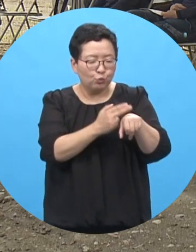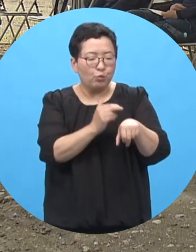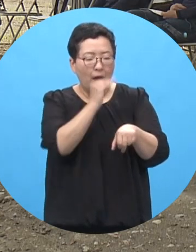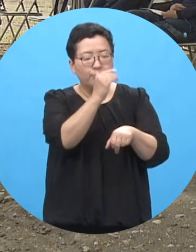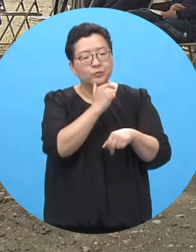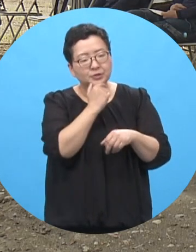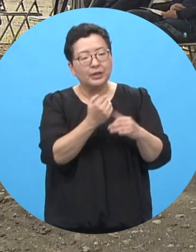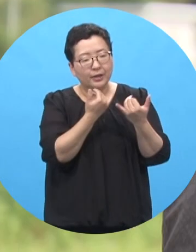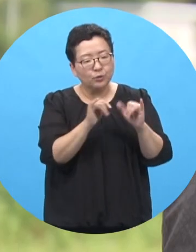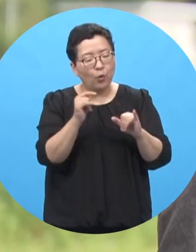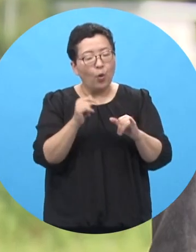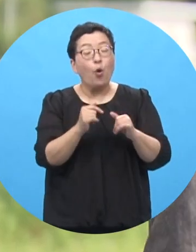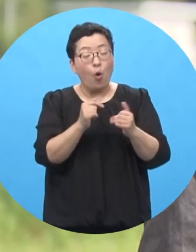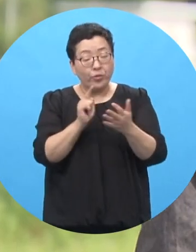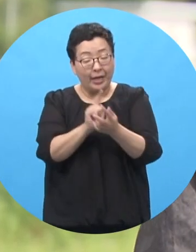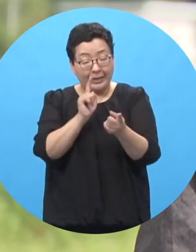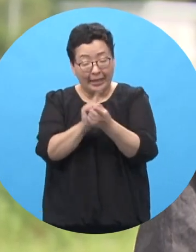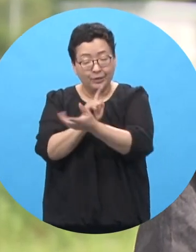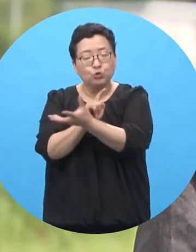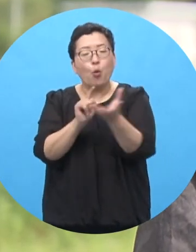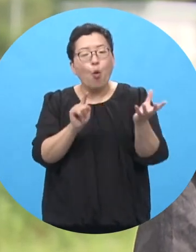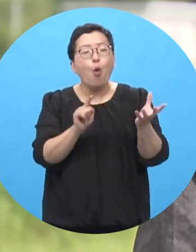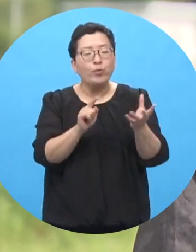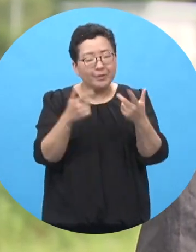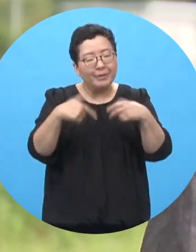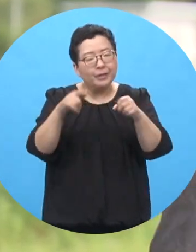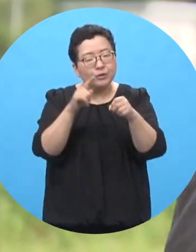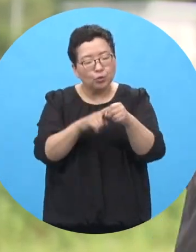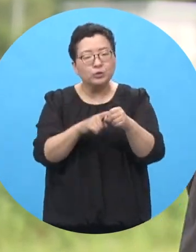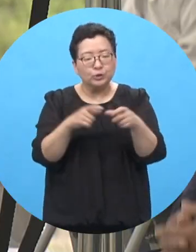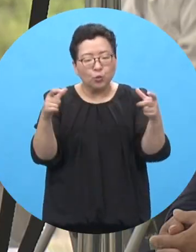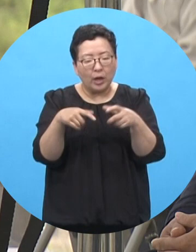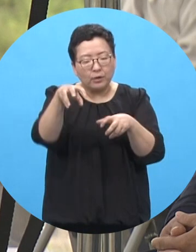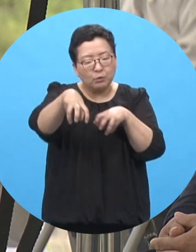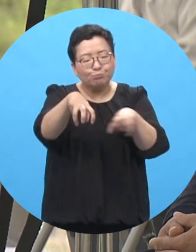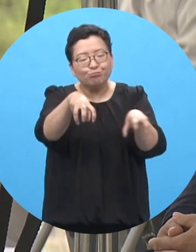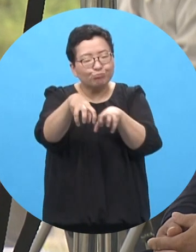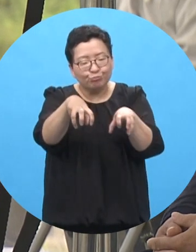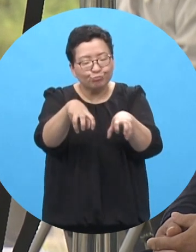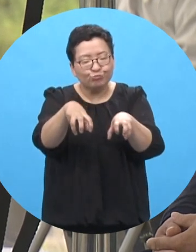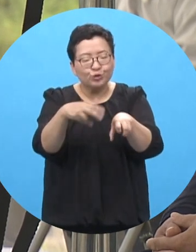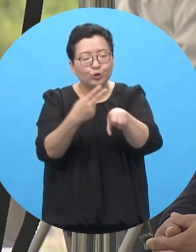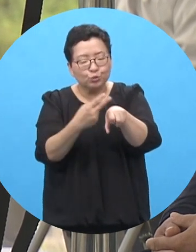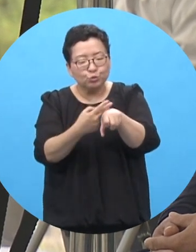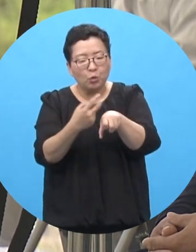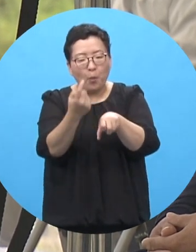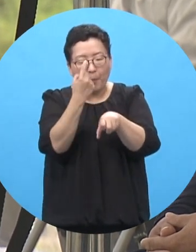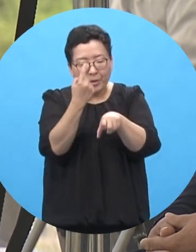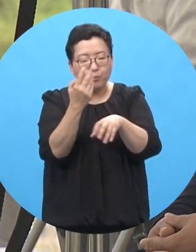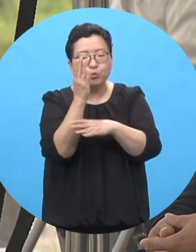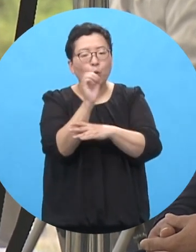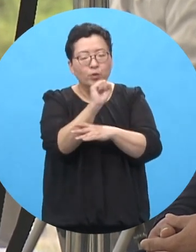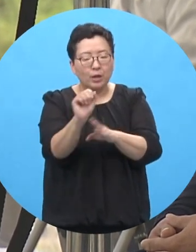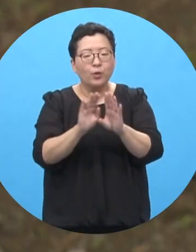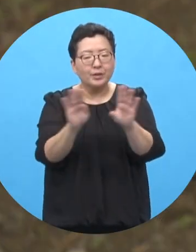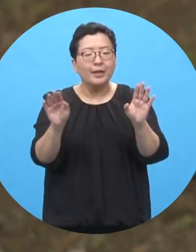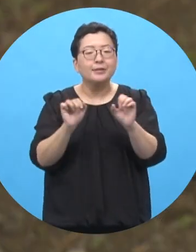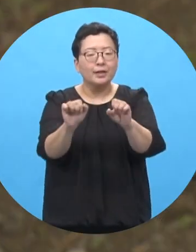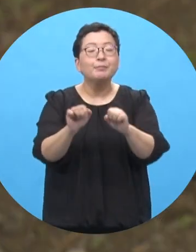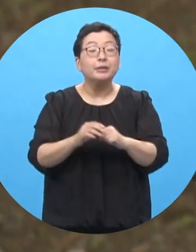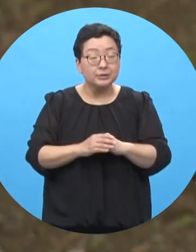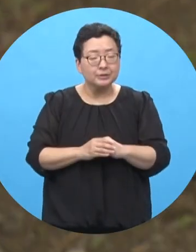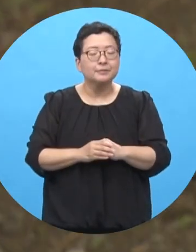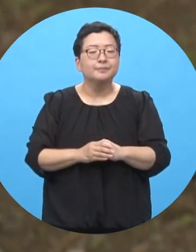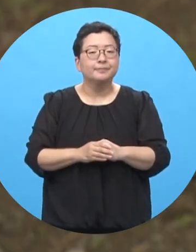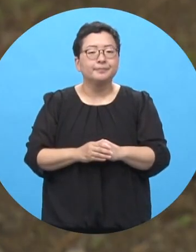アップを考えている人を対象に、毎年小型の建設機械の操作技術を学んでもらうフィールド講座を開い